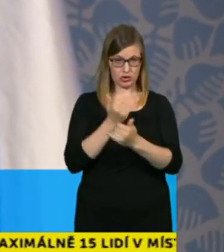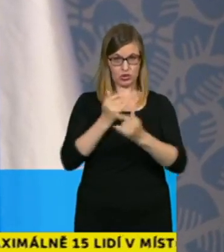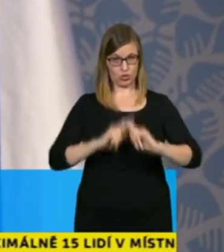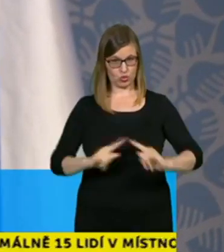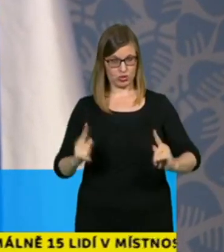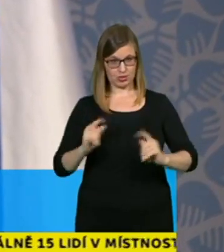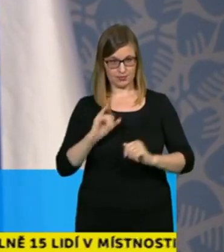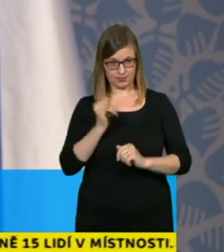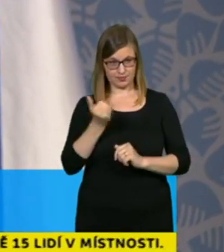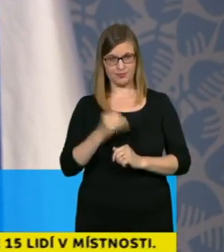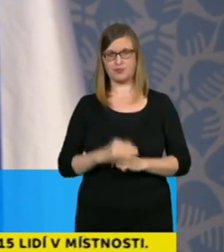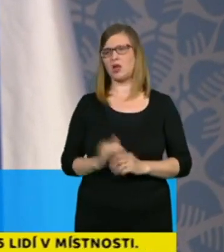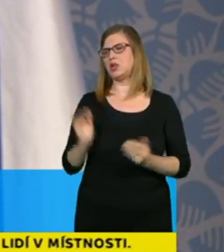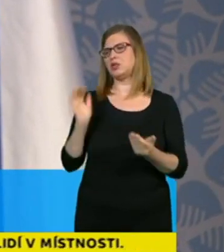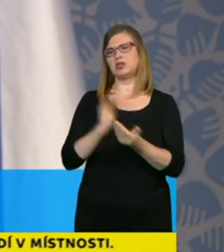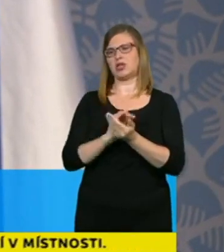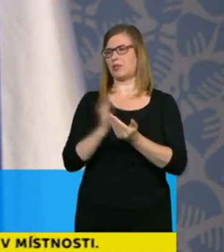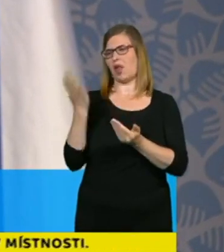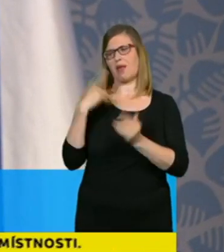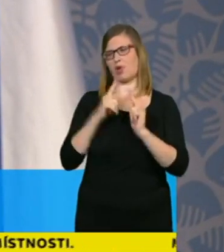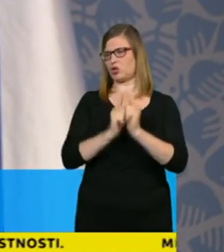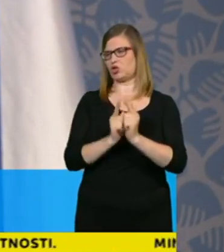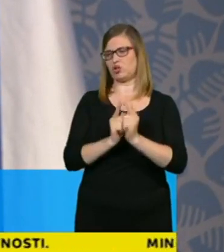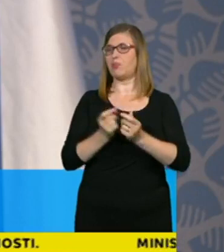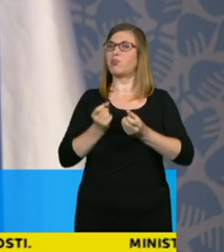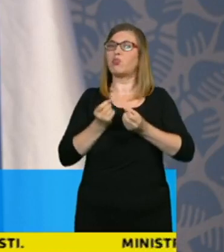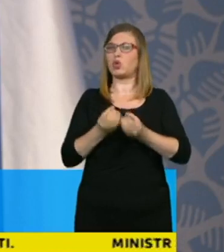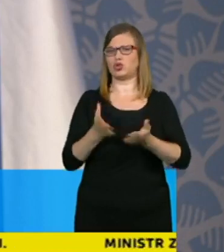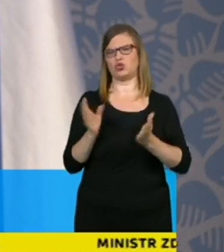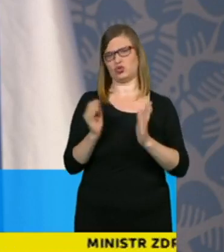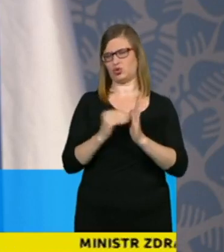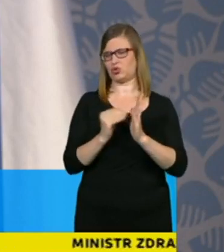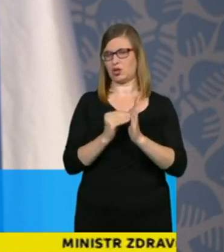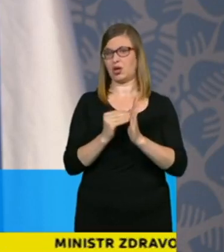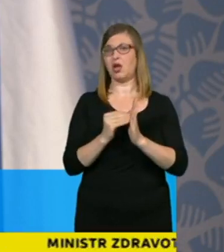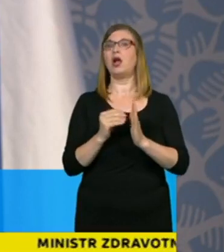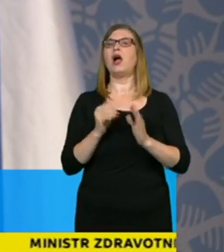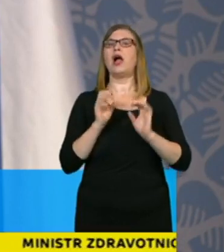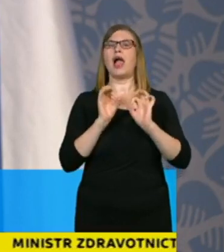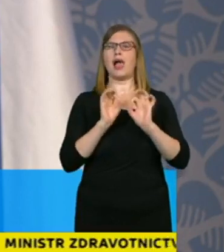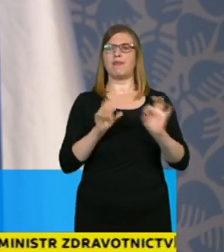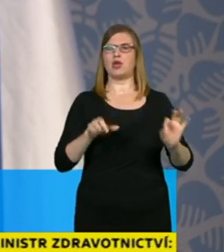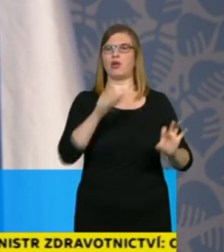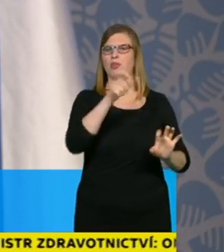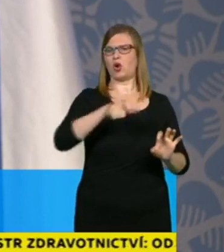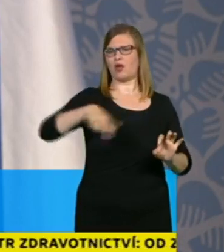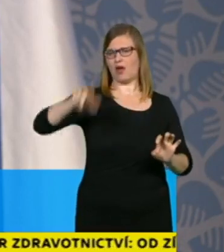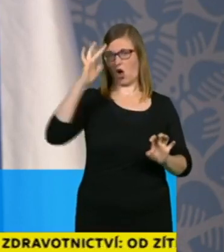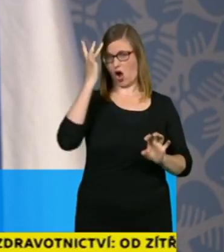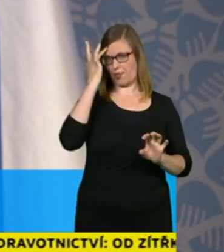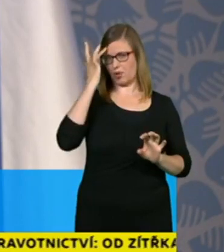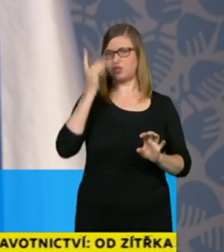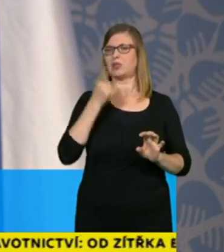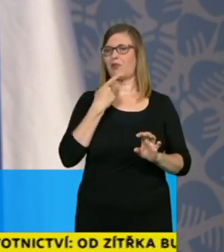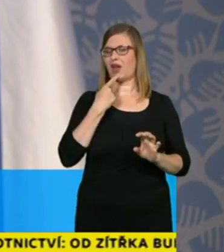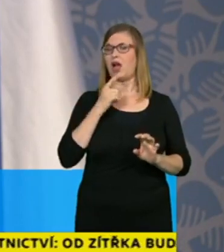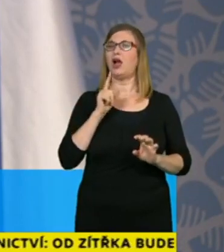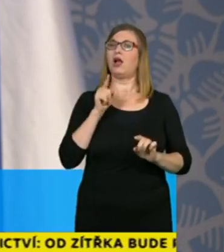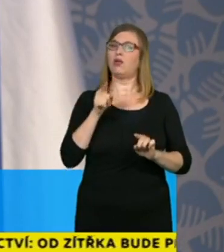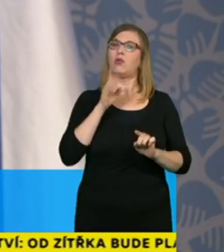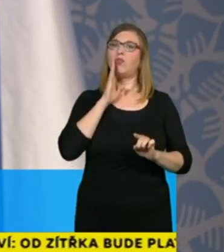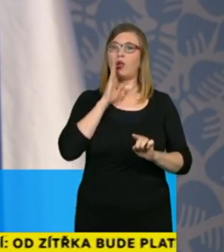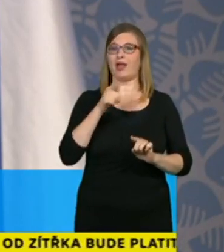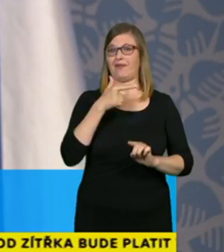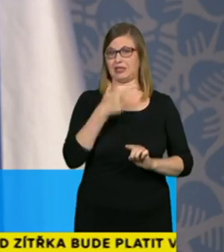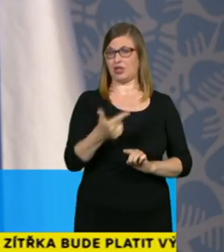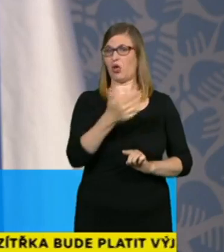Zatím nikoliv, ale ten názor skutečně epidemiologů je takový, že od 25.